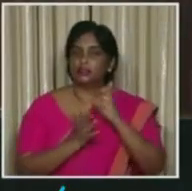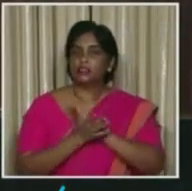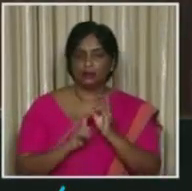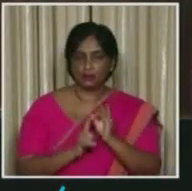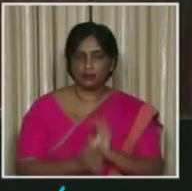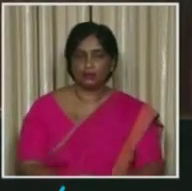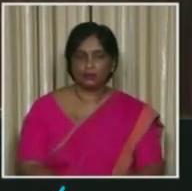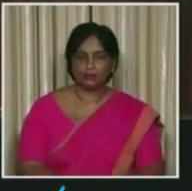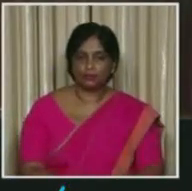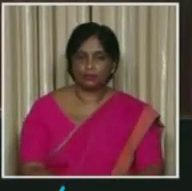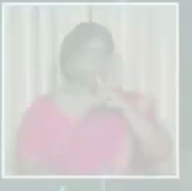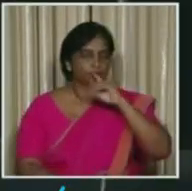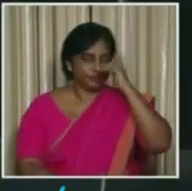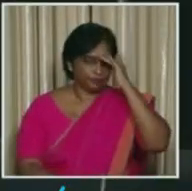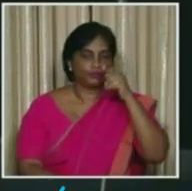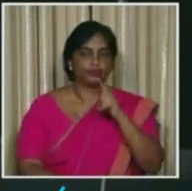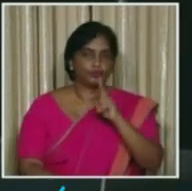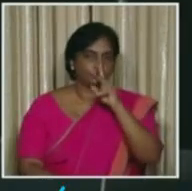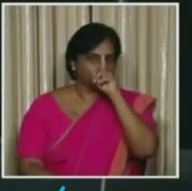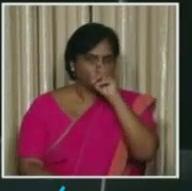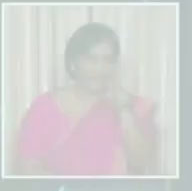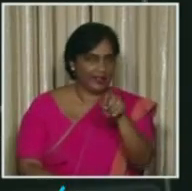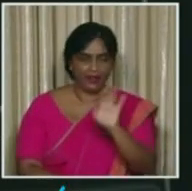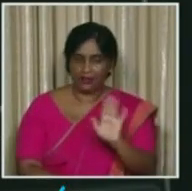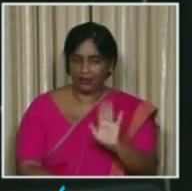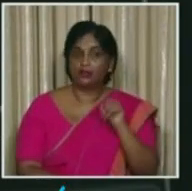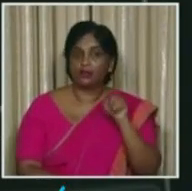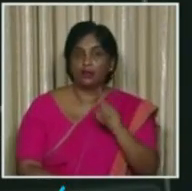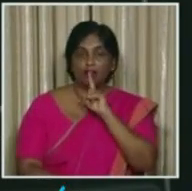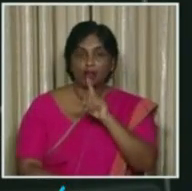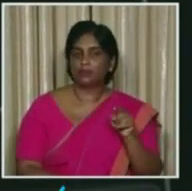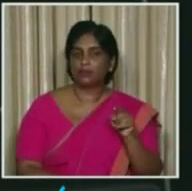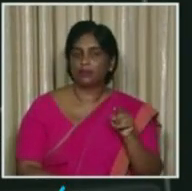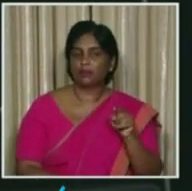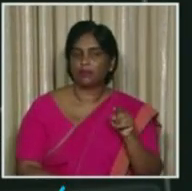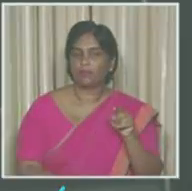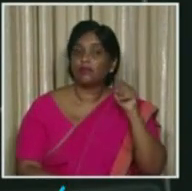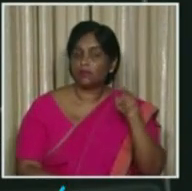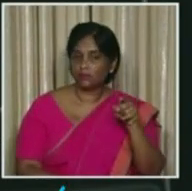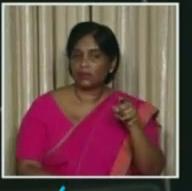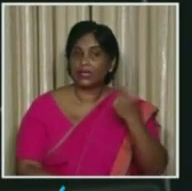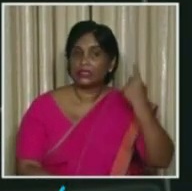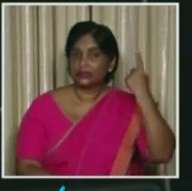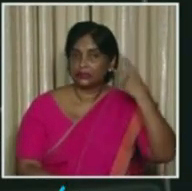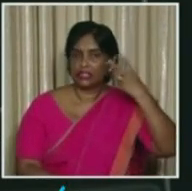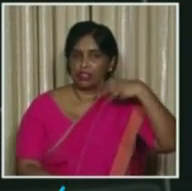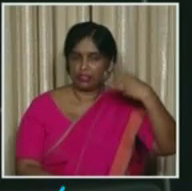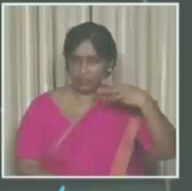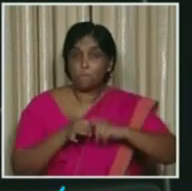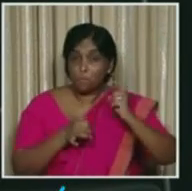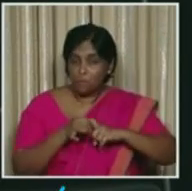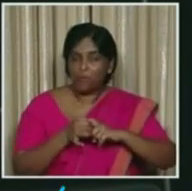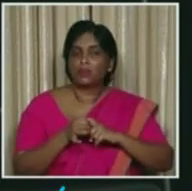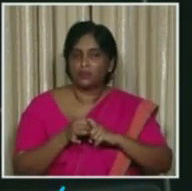public security. මම ආනෝ නීති කරගස්ස බවතු. මාස දෙක කාලයක් ඉල්ලා සිටිනවා. මේ අහන්නේ පාස්කු පාරේ ප්‍රශ්නයක්. ඒ ගත්තේ ය දවස් 3ක් ප්‍රශ්න කරපු